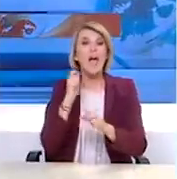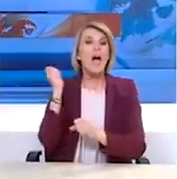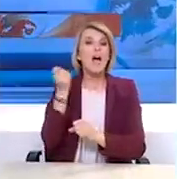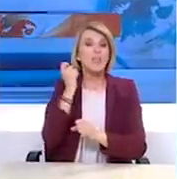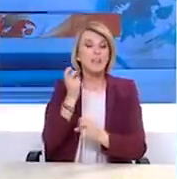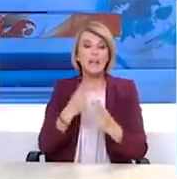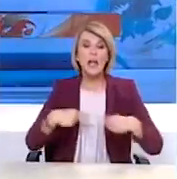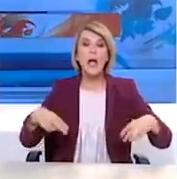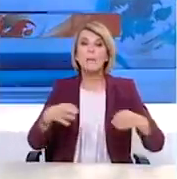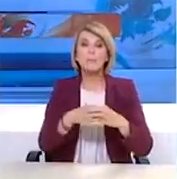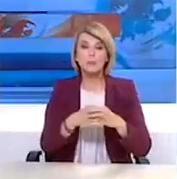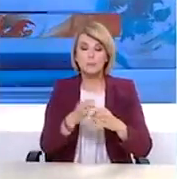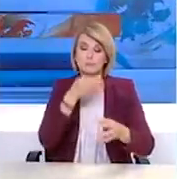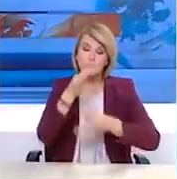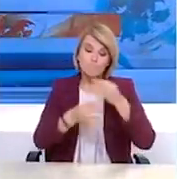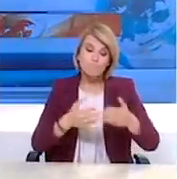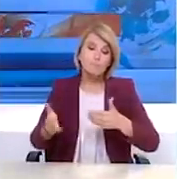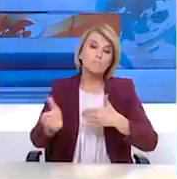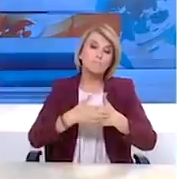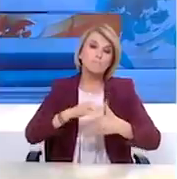Προστασίας Δημόσιας Υγείας εναντί του